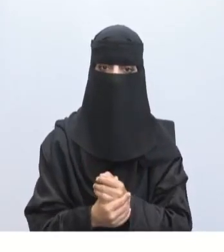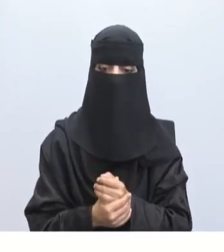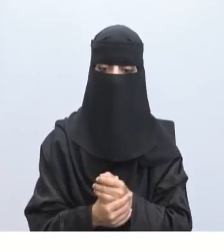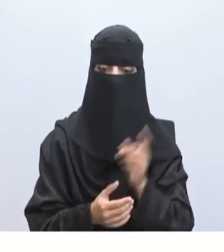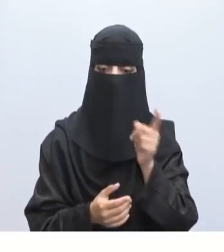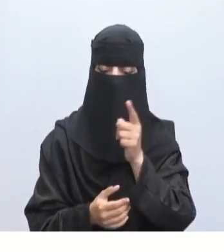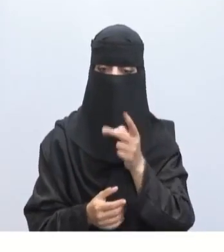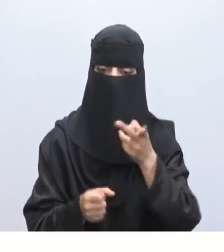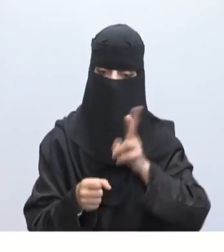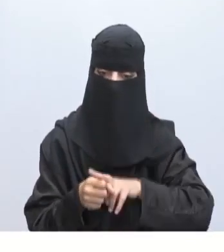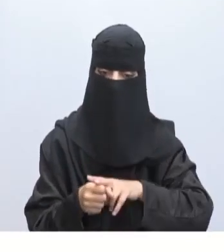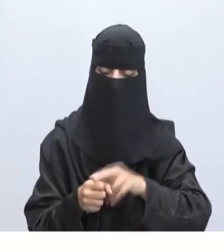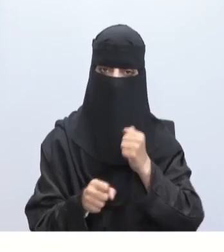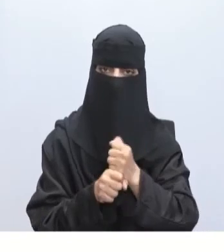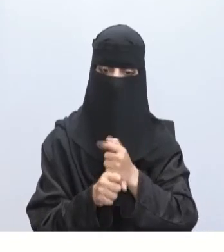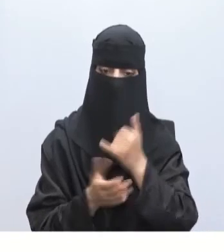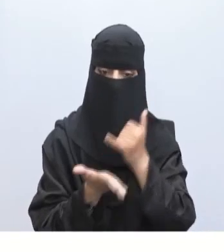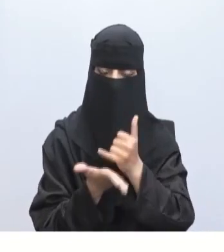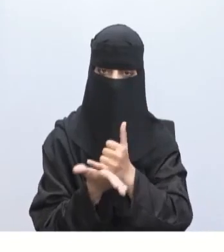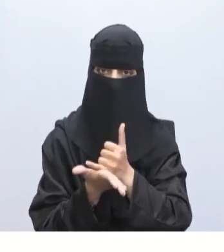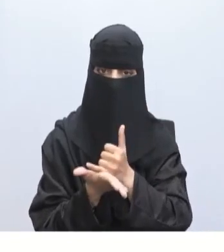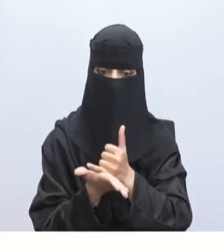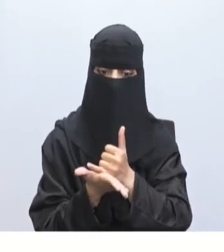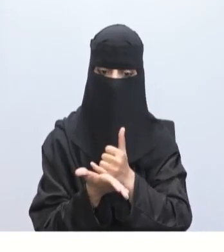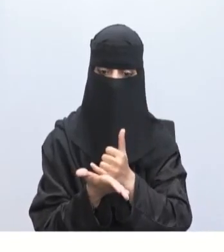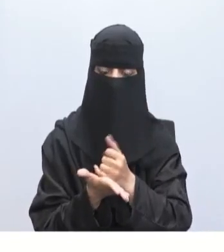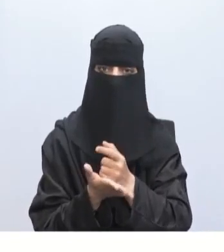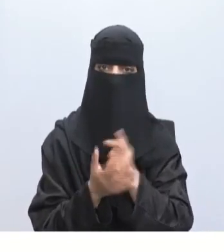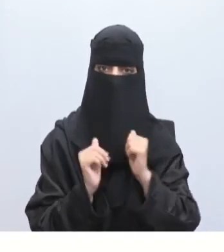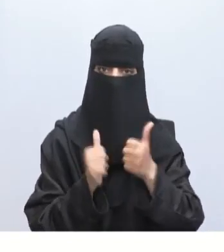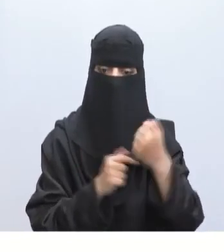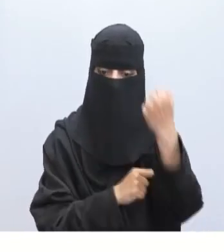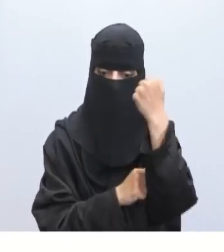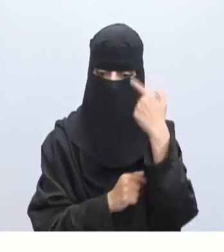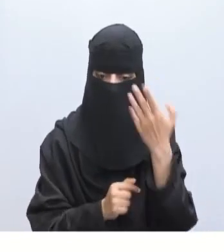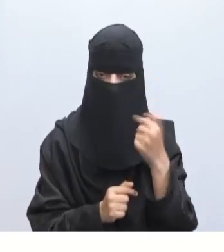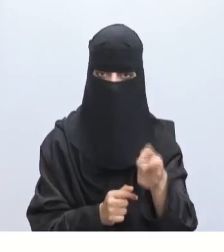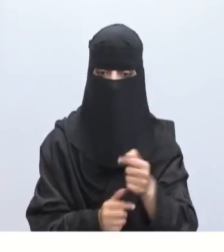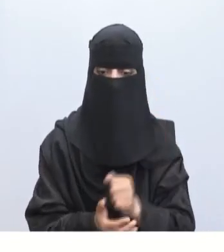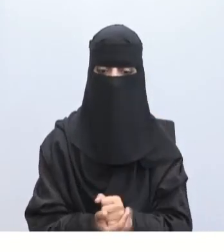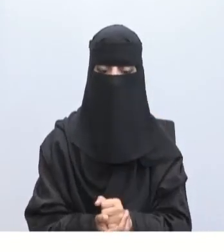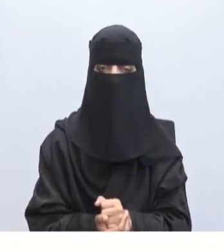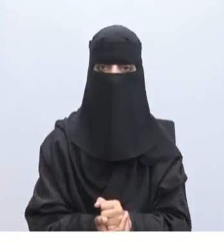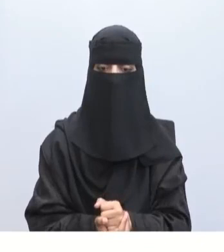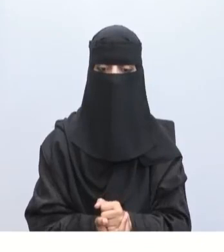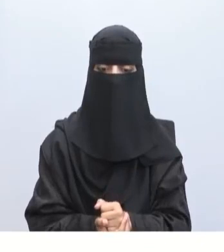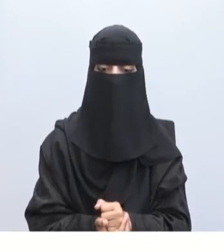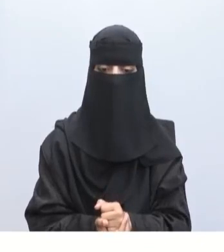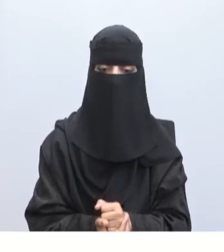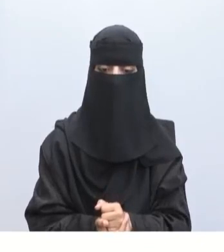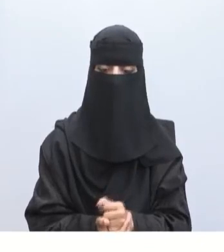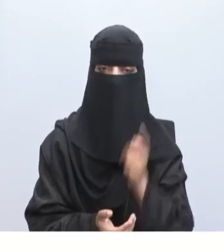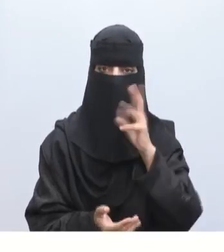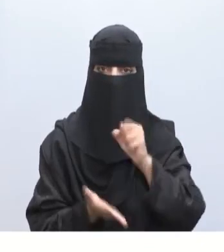البلاد ايضا قام بمسؤوليته بكل شجاعه كما ذكرت لكم ابنائي القضاء في